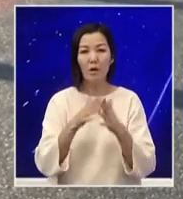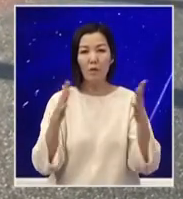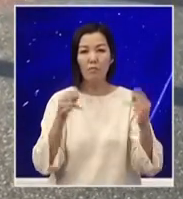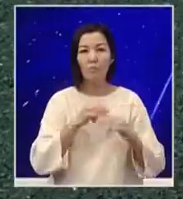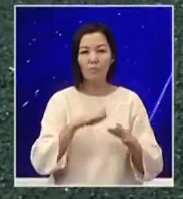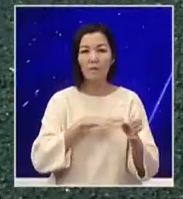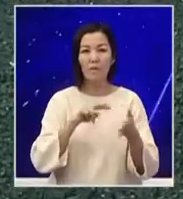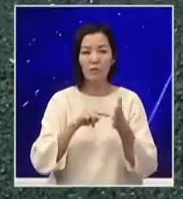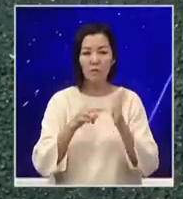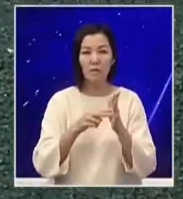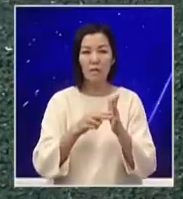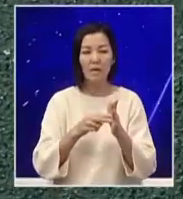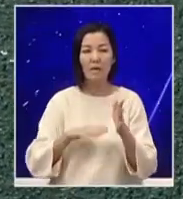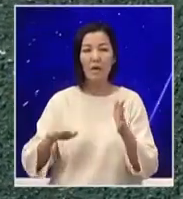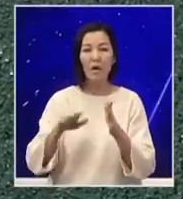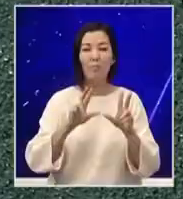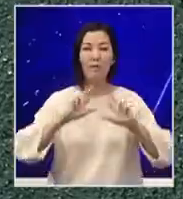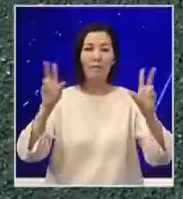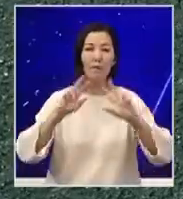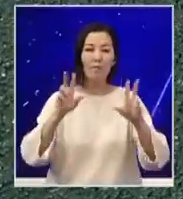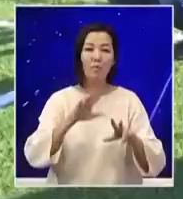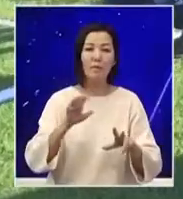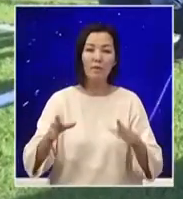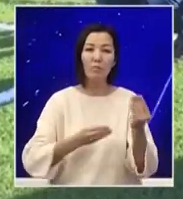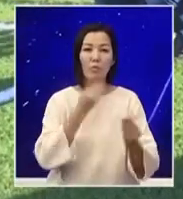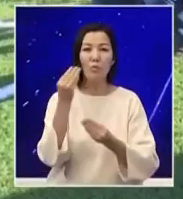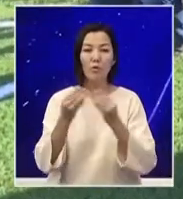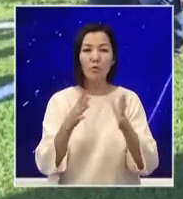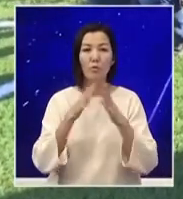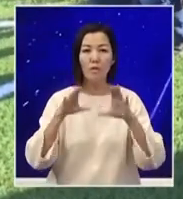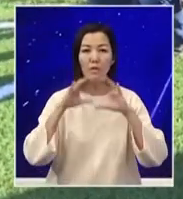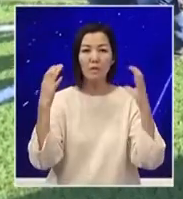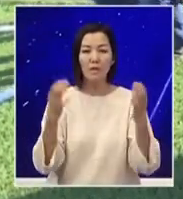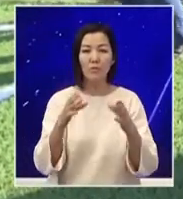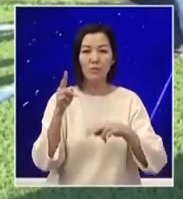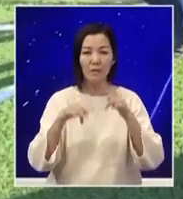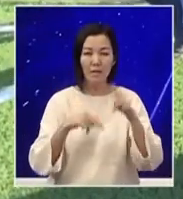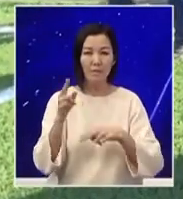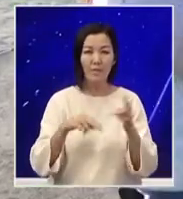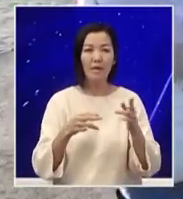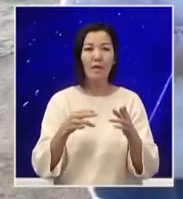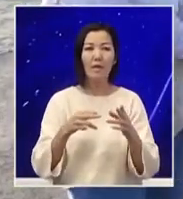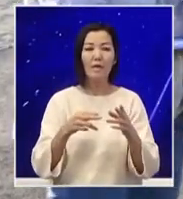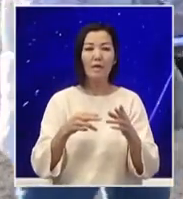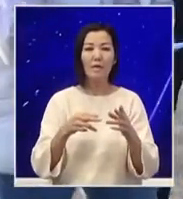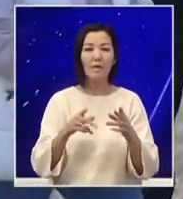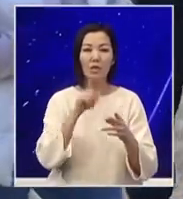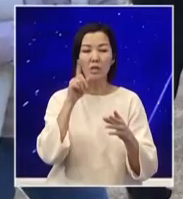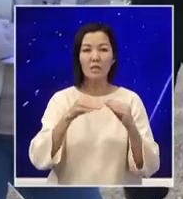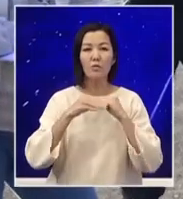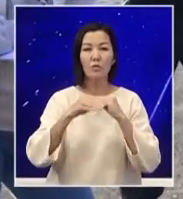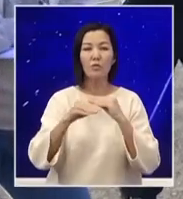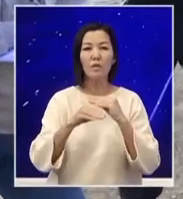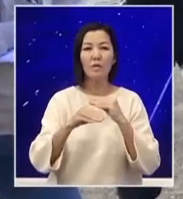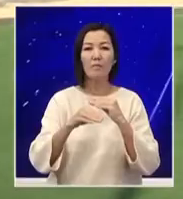жұмыстар жоспарланған. Аумағында волейбол, баскетбол алаңы мен үлкен стадион салынды. Көгалдар төселіп, автоматтандырылған